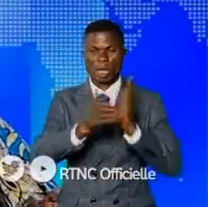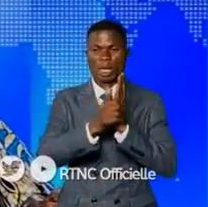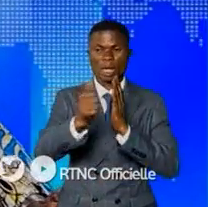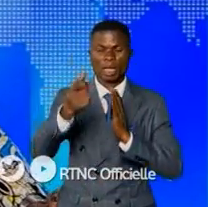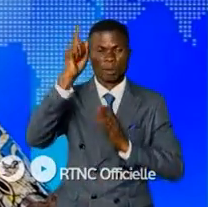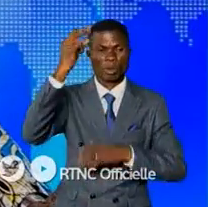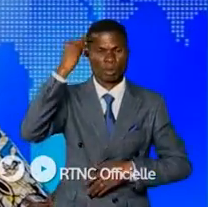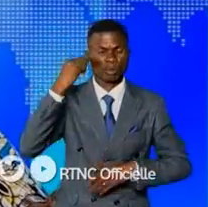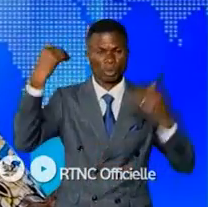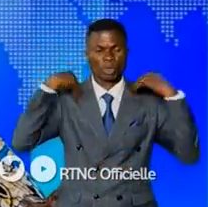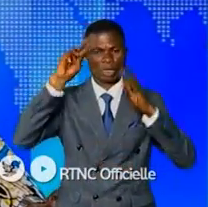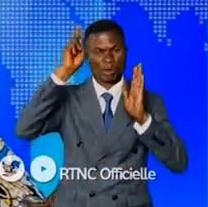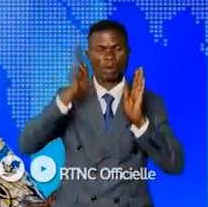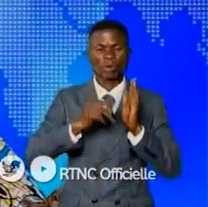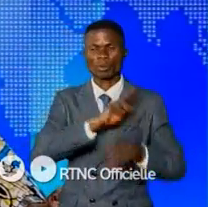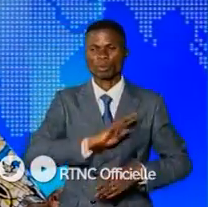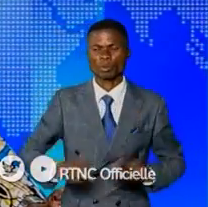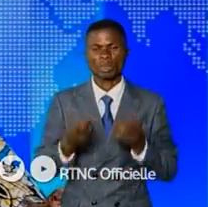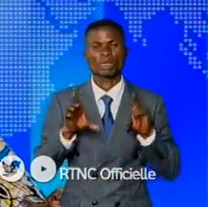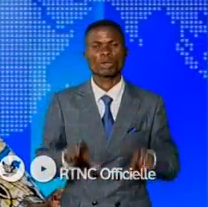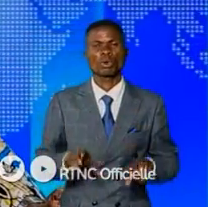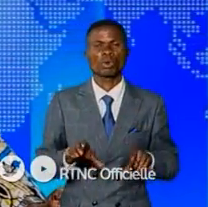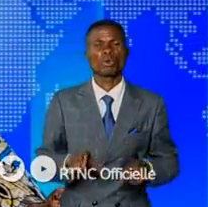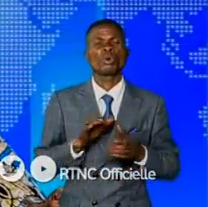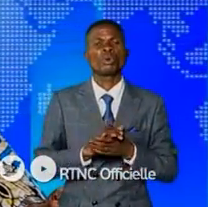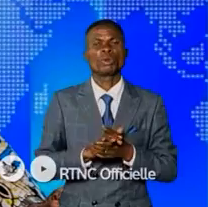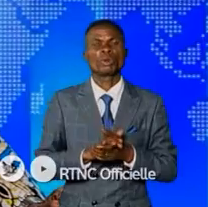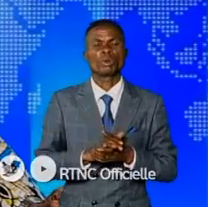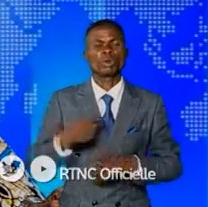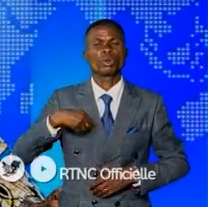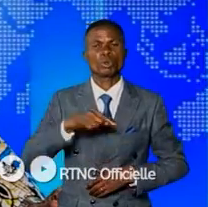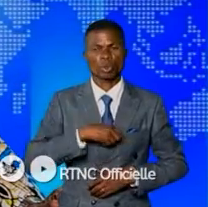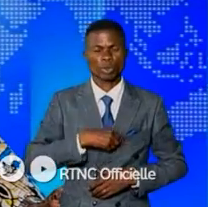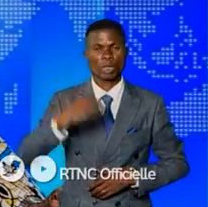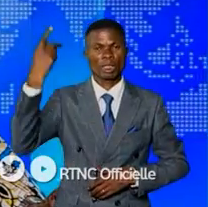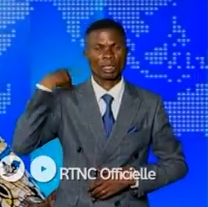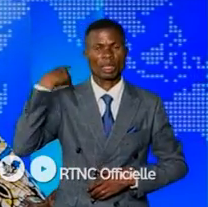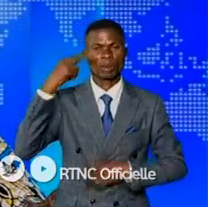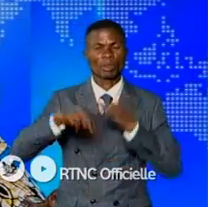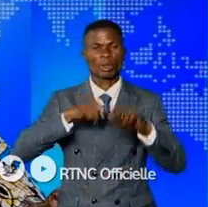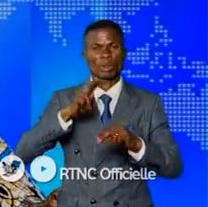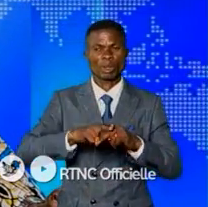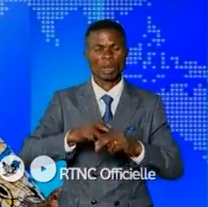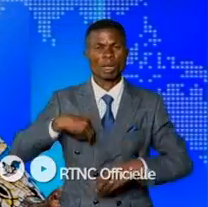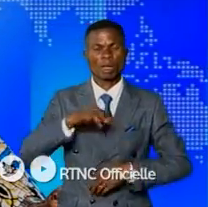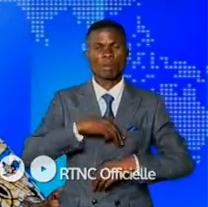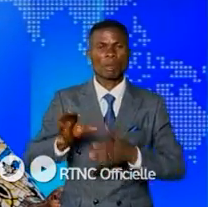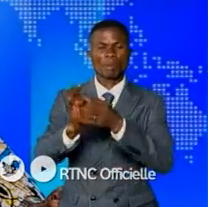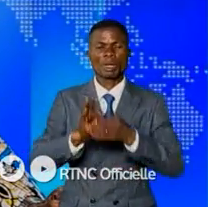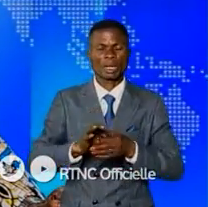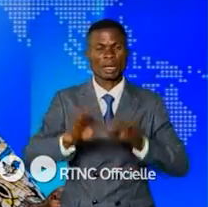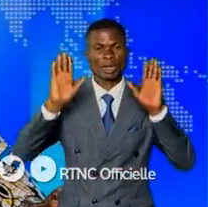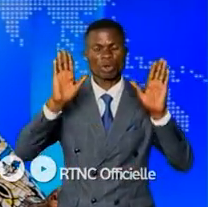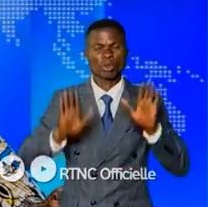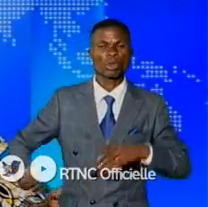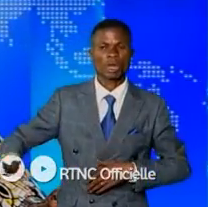de Premier ministre chef du gouvernement de la République démocratique du Congo, nous, honorables députés nationaux membres de l'Union Sacrée pour la Nation,